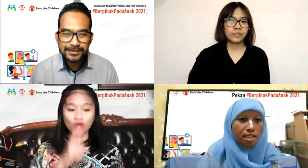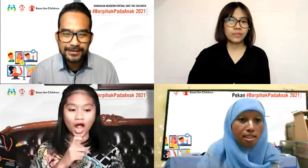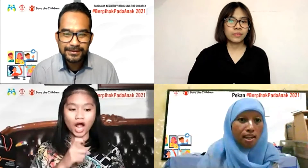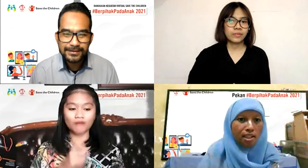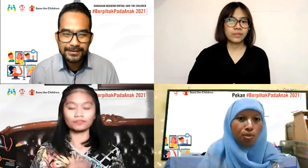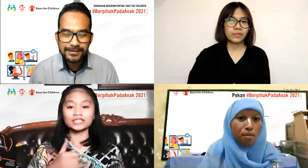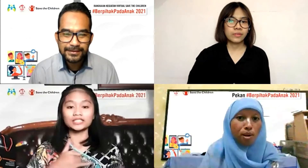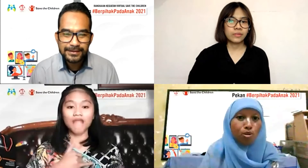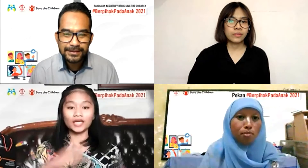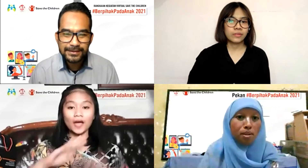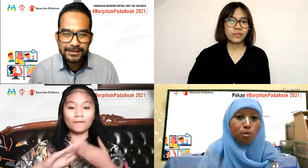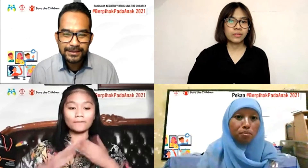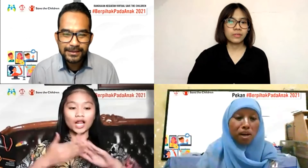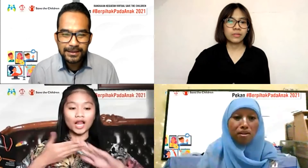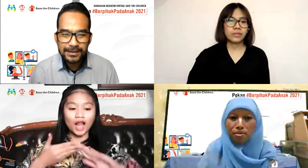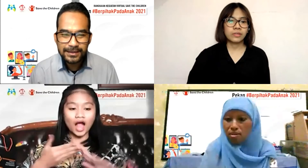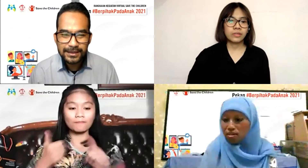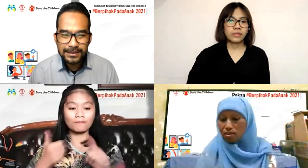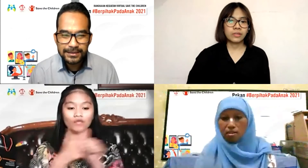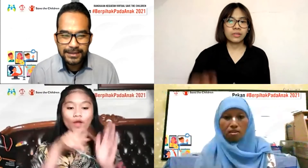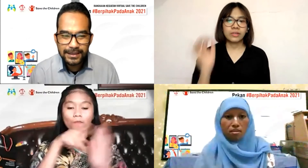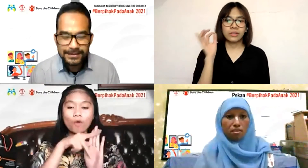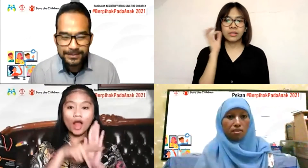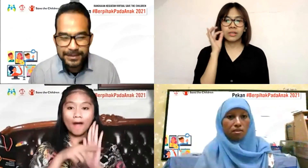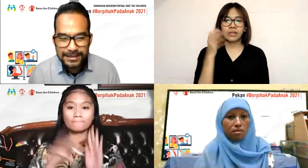Jaringan Tasyanya kayaknya kurang bagus, Pak. Maaf.